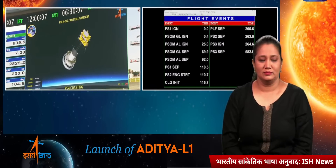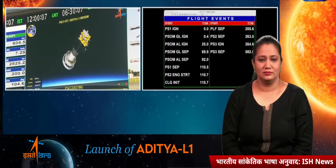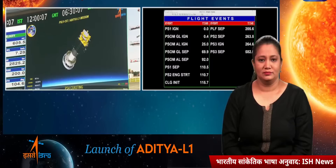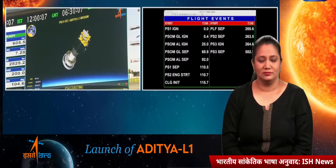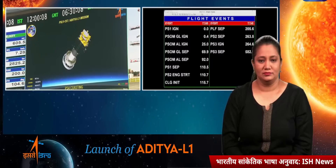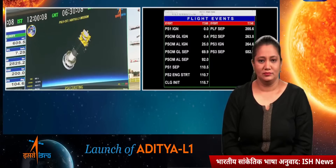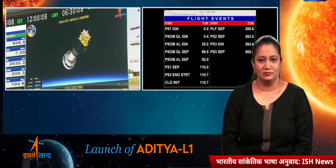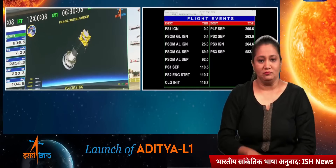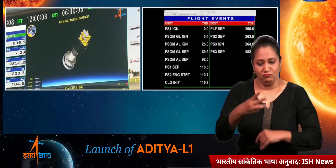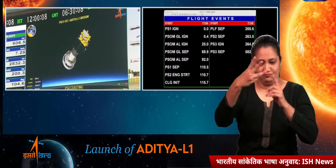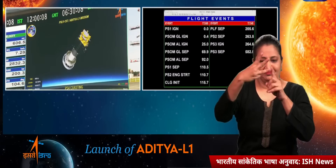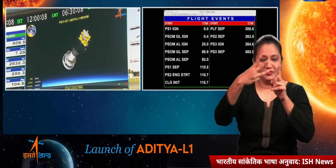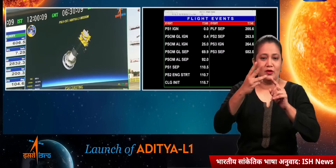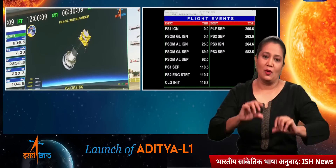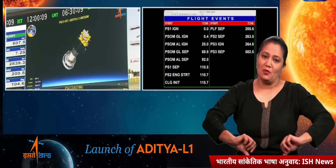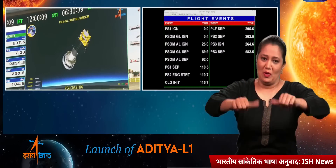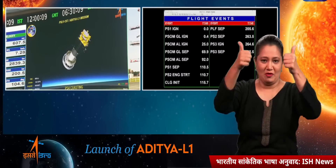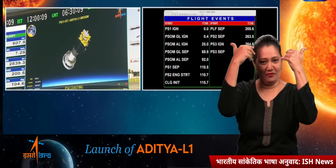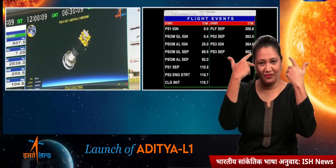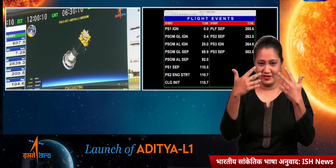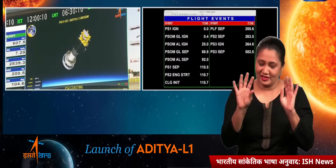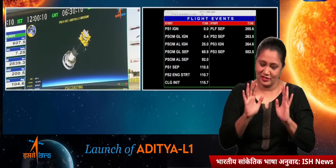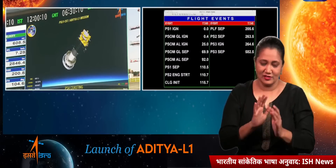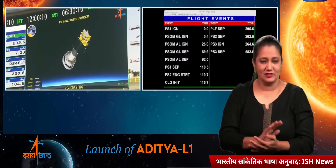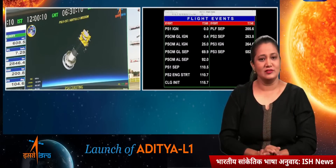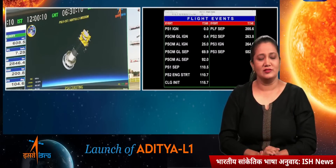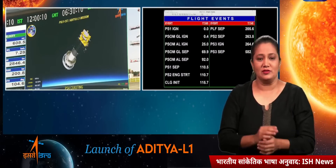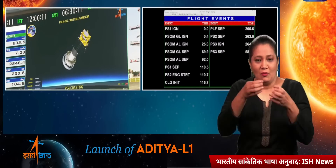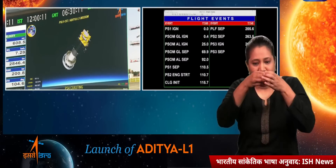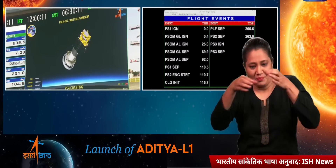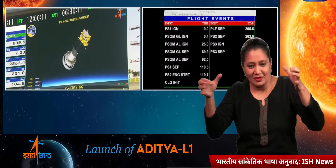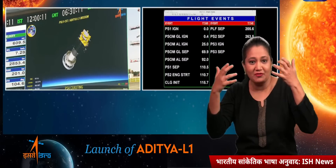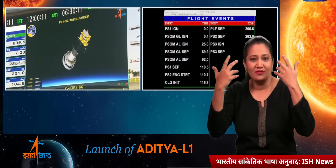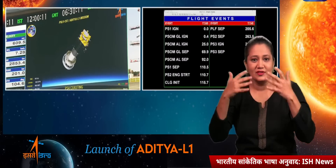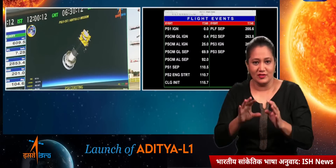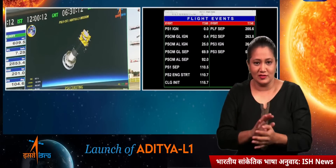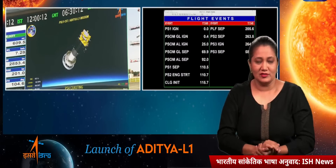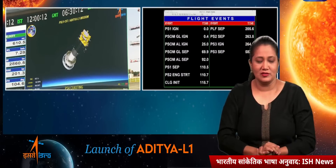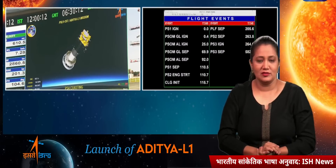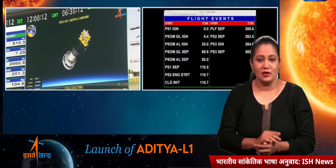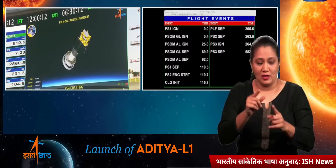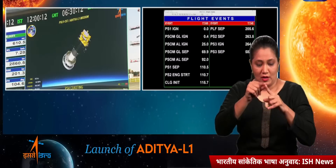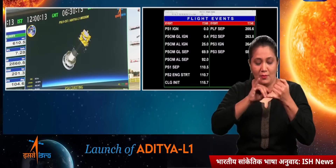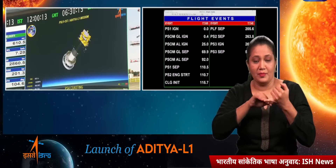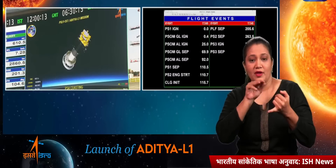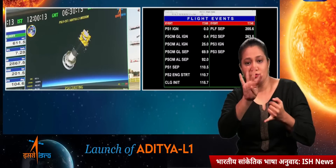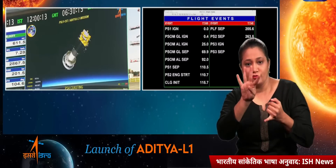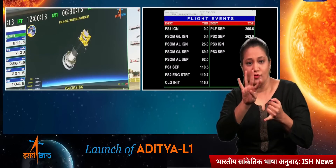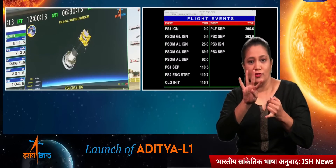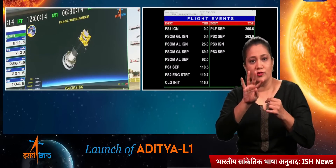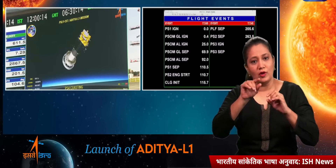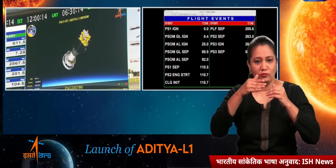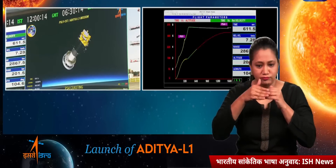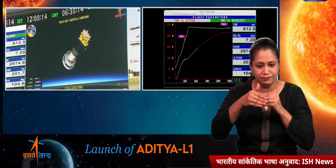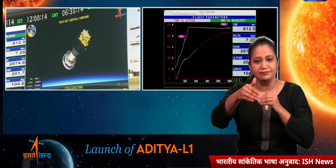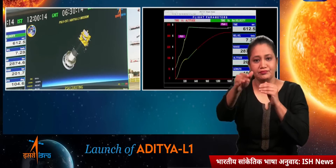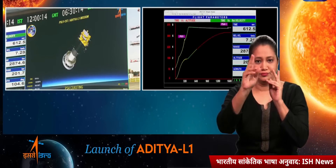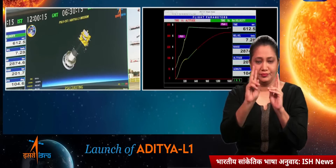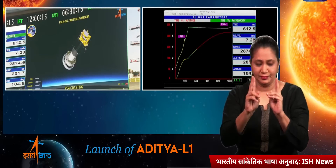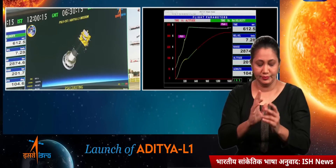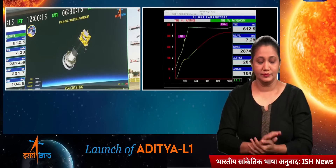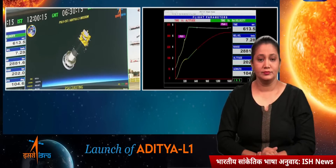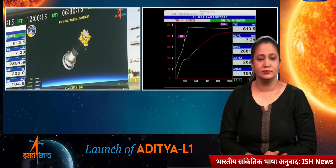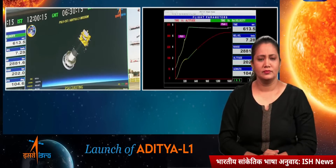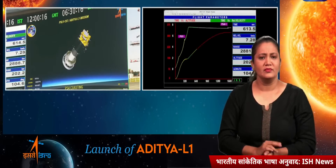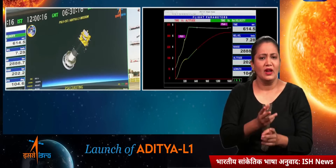जी हाँ, तृतीय चरण को सफलतापूर्वक पृथक कर दिया गया है और अब PS4 कोस्टिंग फेज पर है। इस